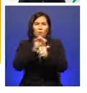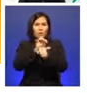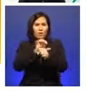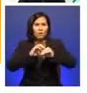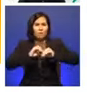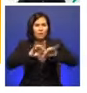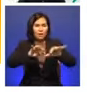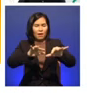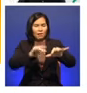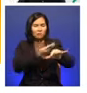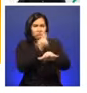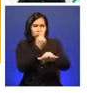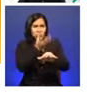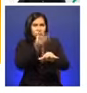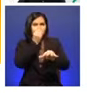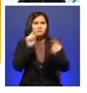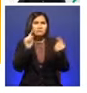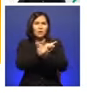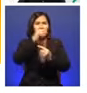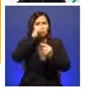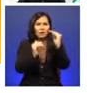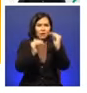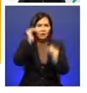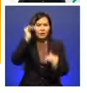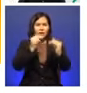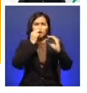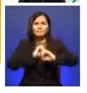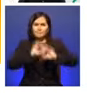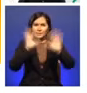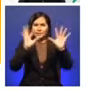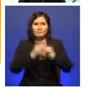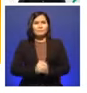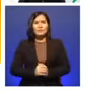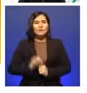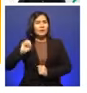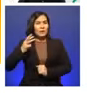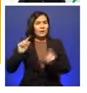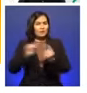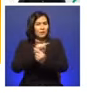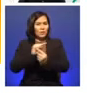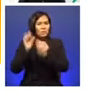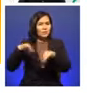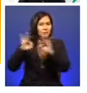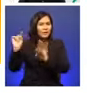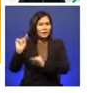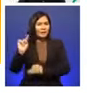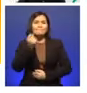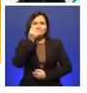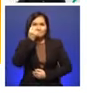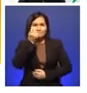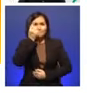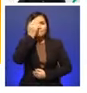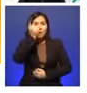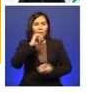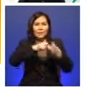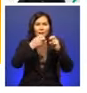ของสังคมไทยเรื่องความเหลื่อมล้ำที่เด่นชัดขึ้นนะครับแล้วก็เห็นบทบาทสำคัญของสวัสดิการสังคมในการเป็นกันชนเมื่อเกิดวิกฤ